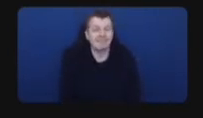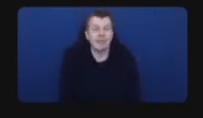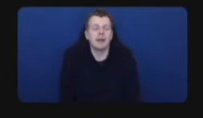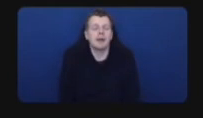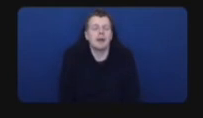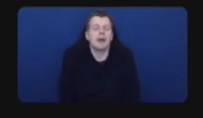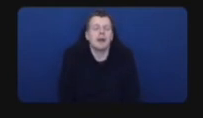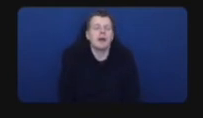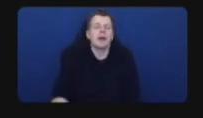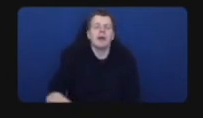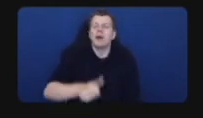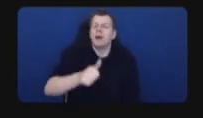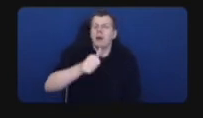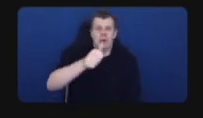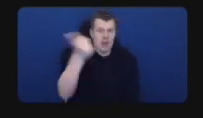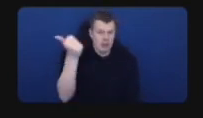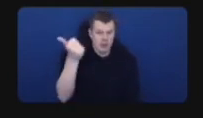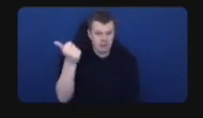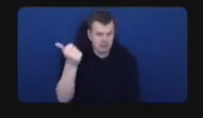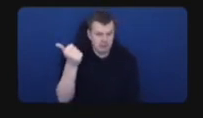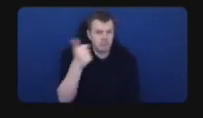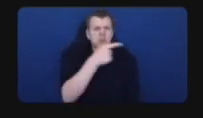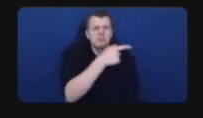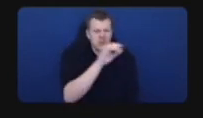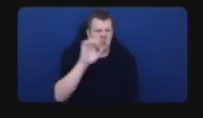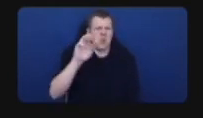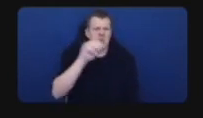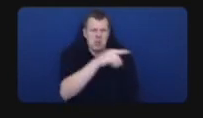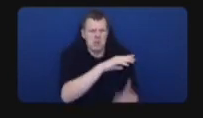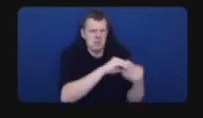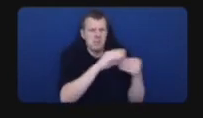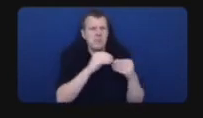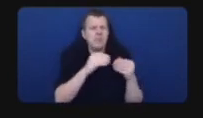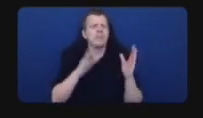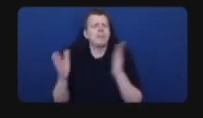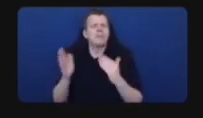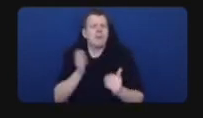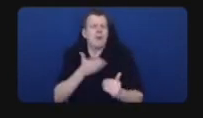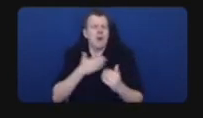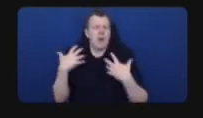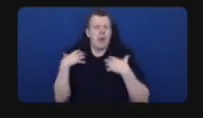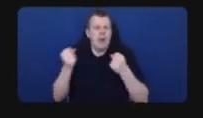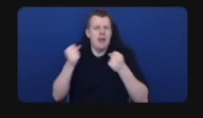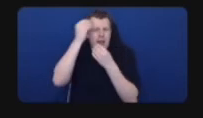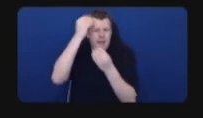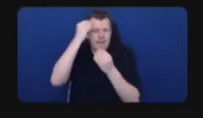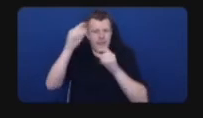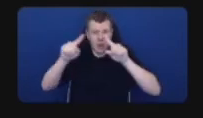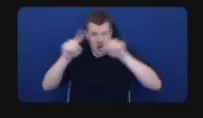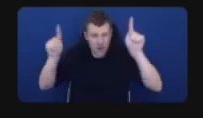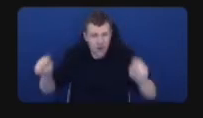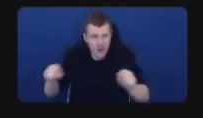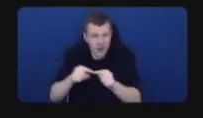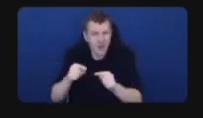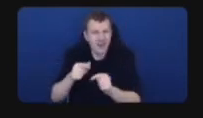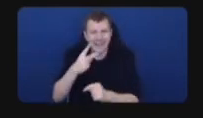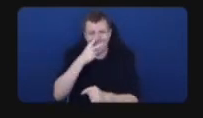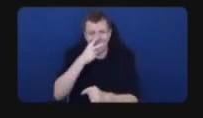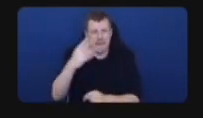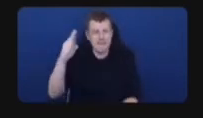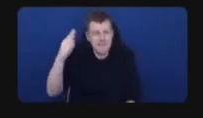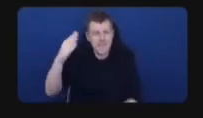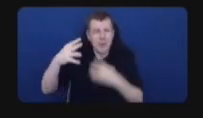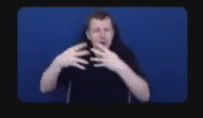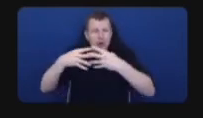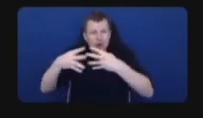Another tool in addition to what OEM mentioned is the health information card. So this 除了刚才应急管理办公室提供的一些工具呢，我